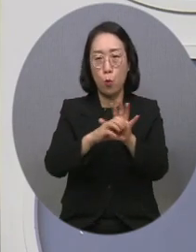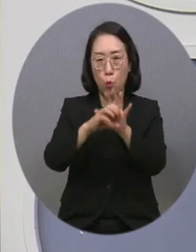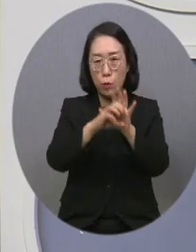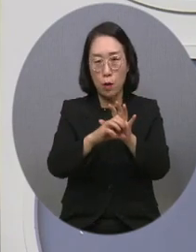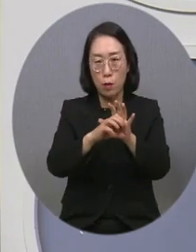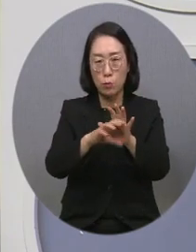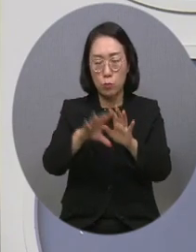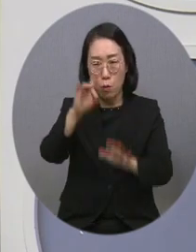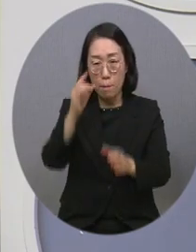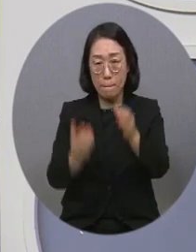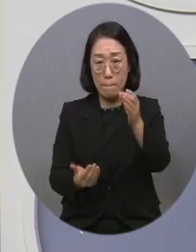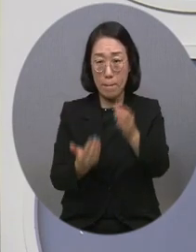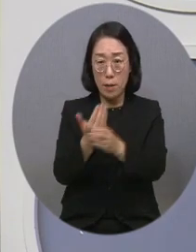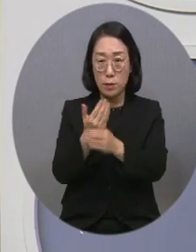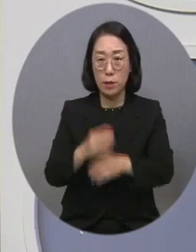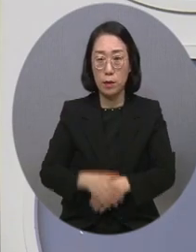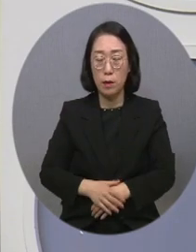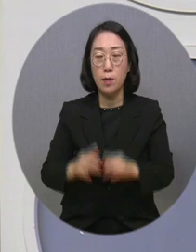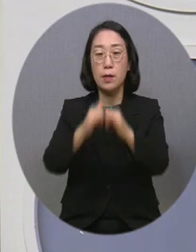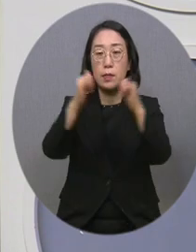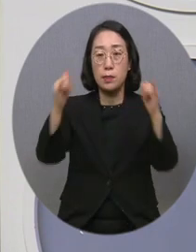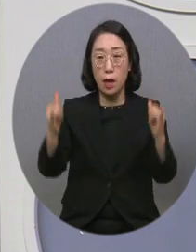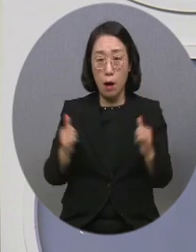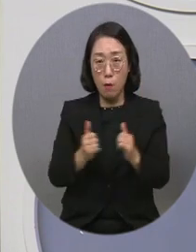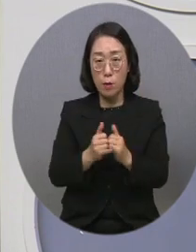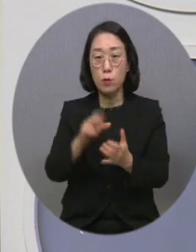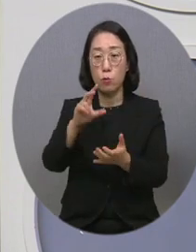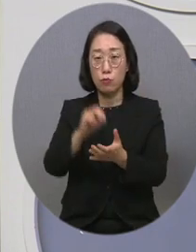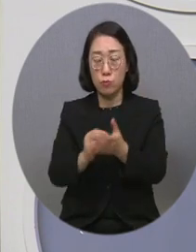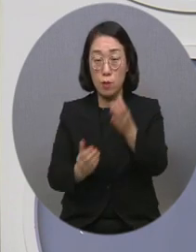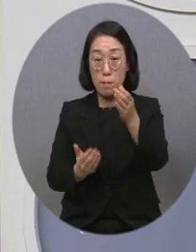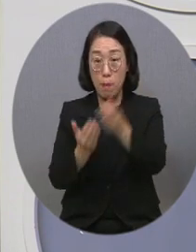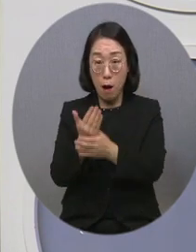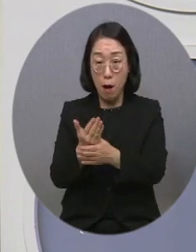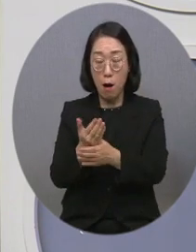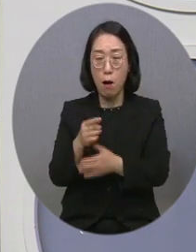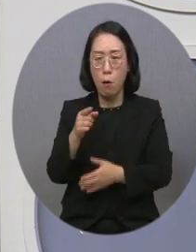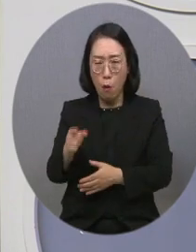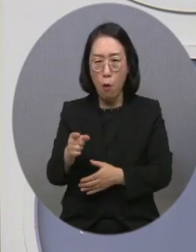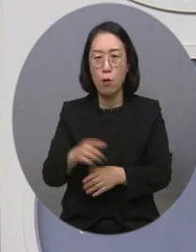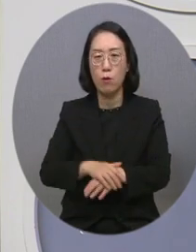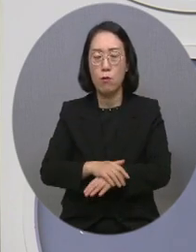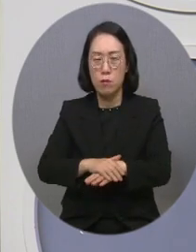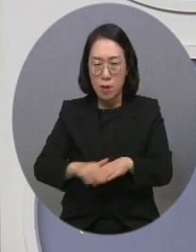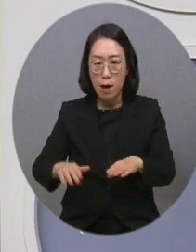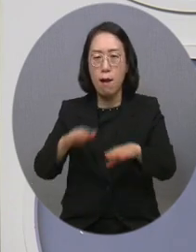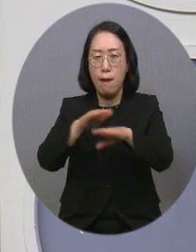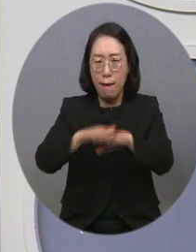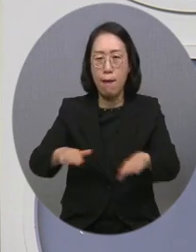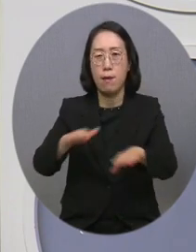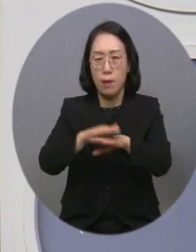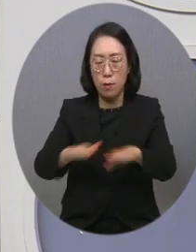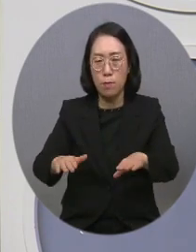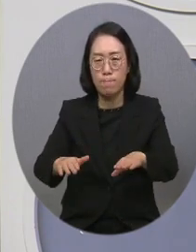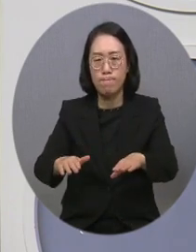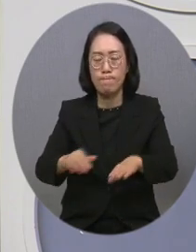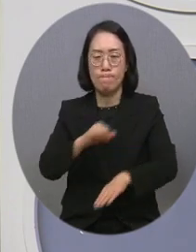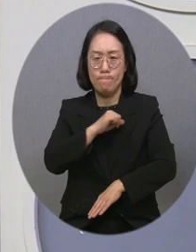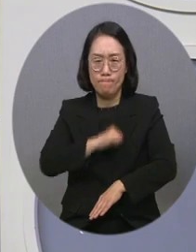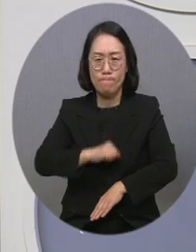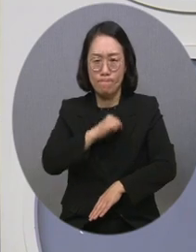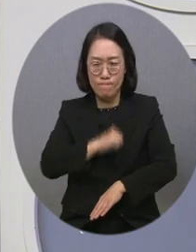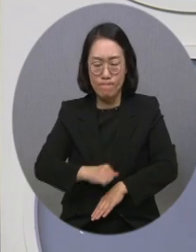발생하고 그러니까 어떤 사회적 재난을 극복하자 이런 어떤 사회적인